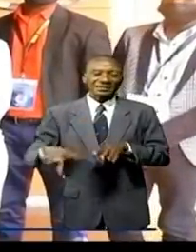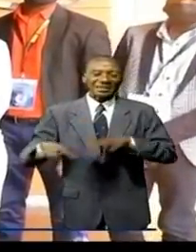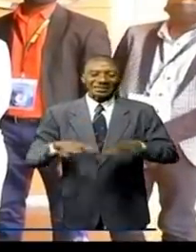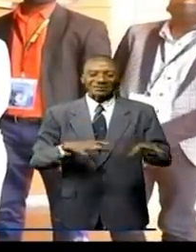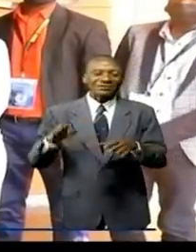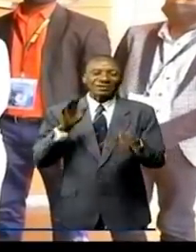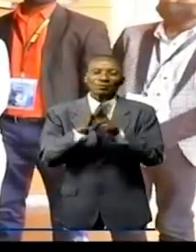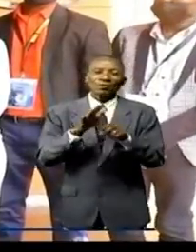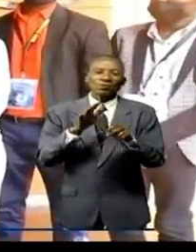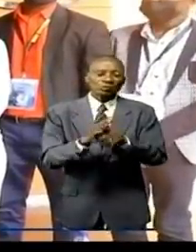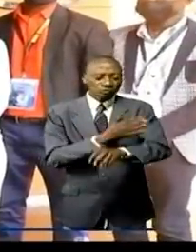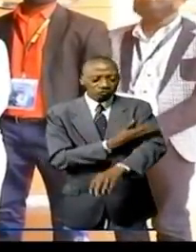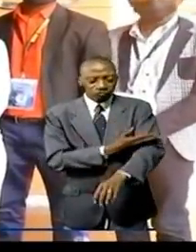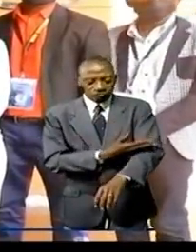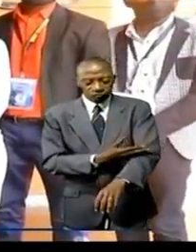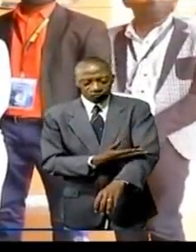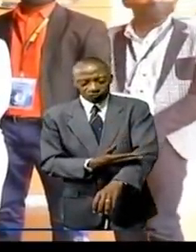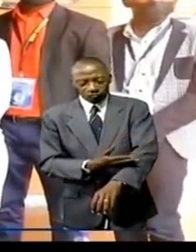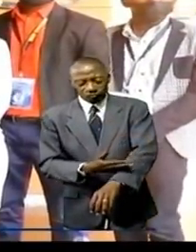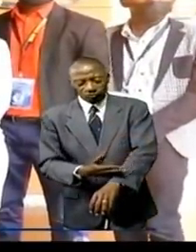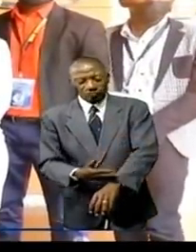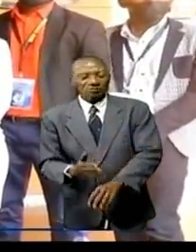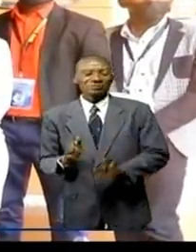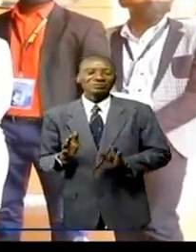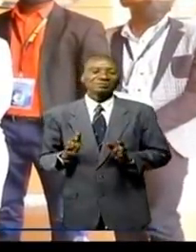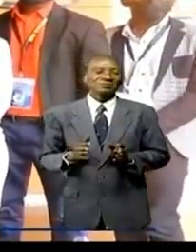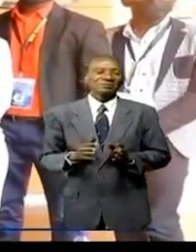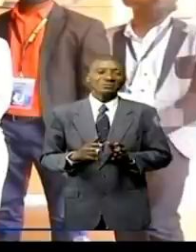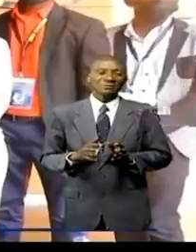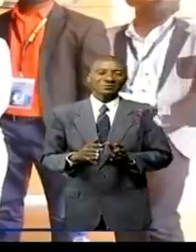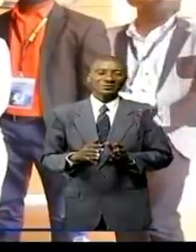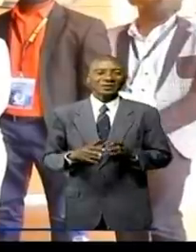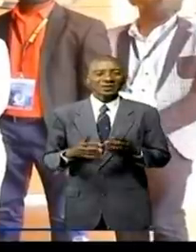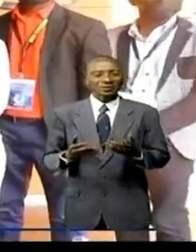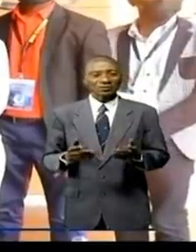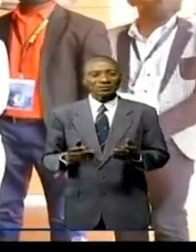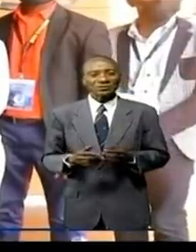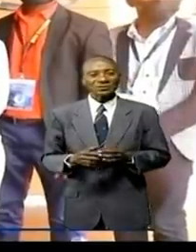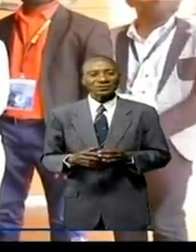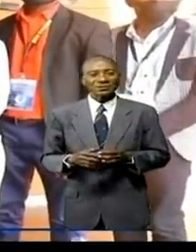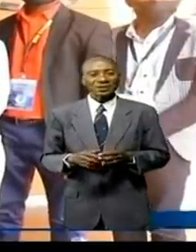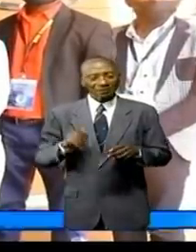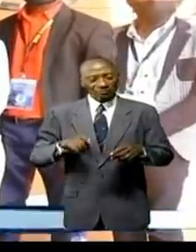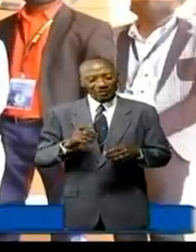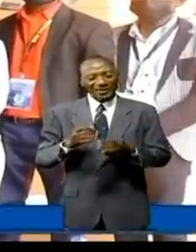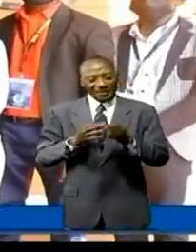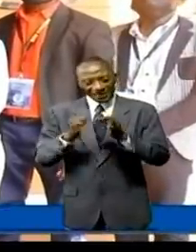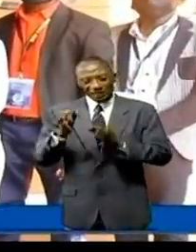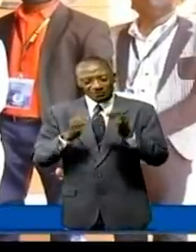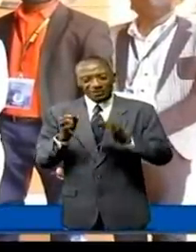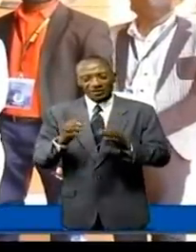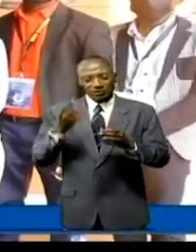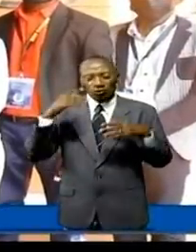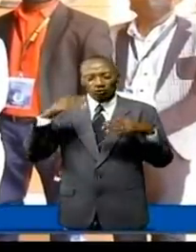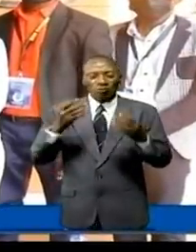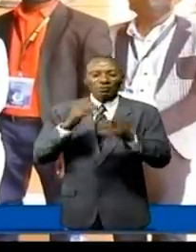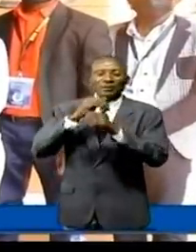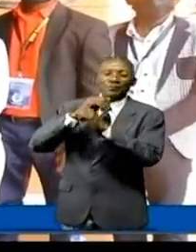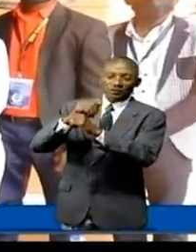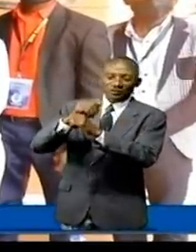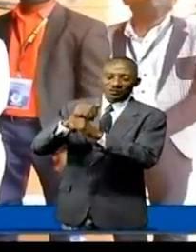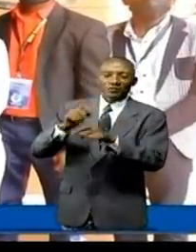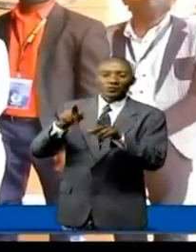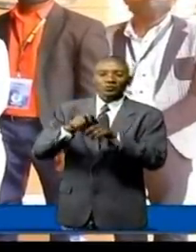de notre pays, raison pour laquelle on a été motivé de pouvoir organiser ce symposium pour savoir où en sommes-nous avec la